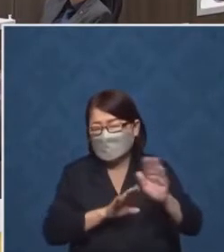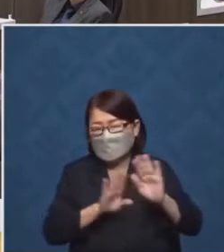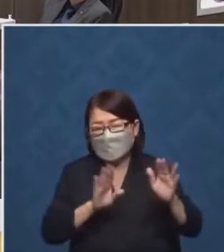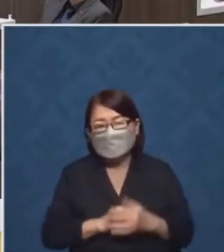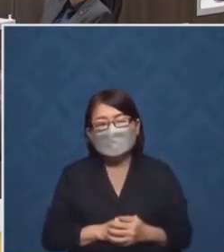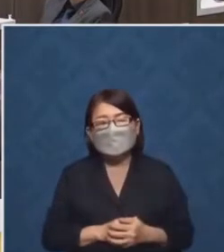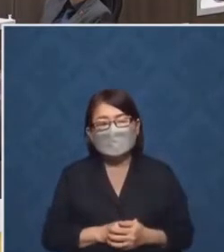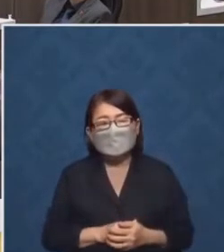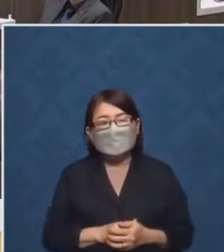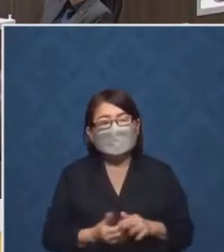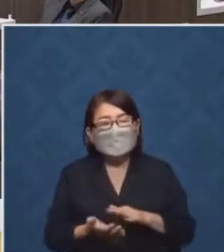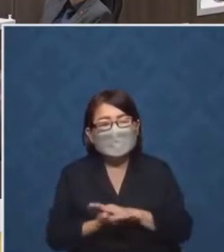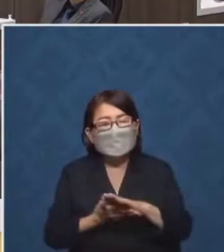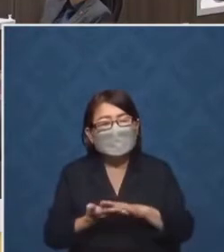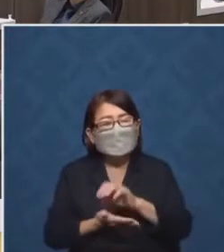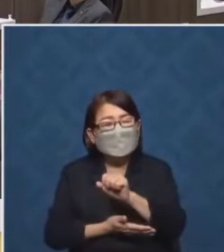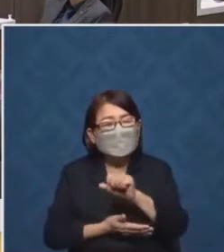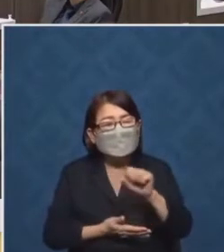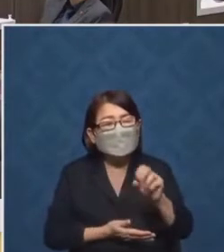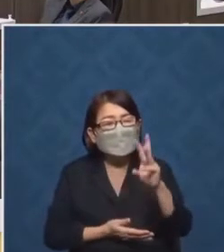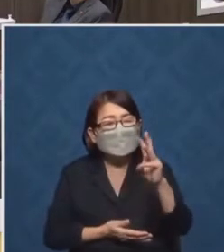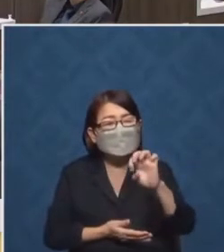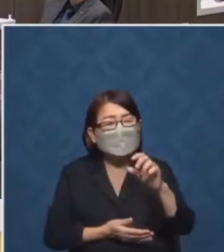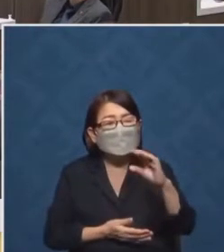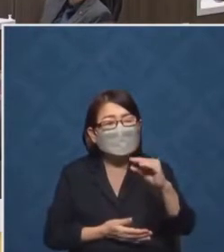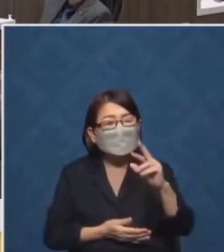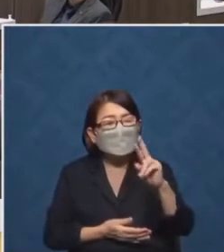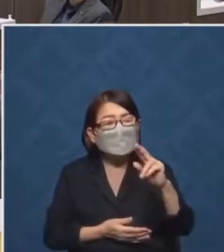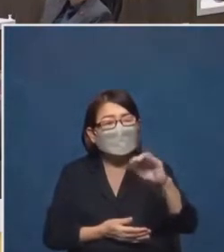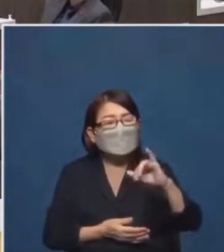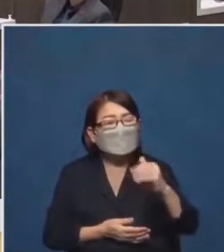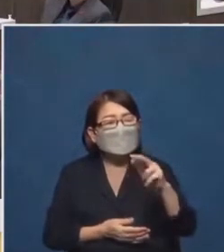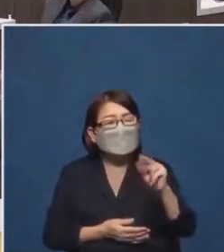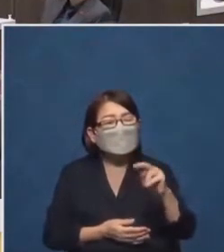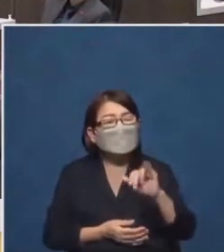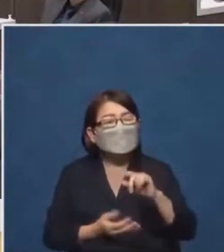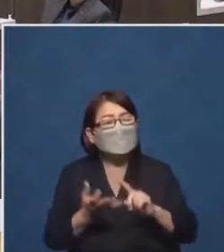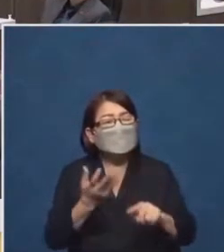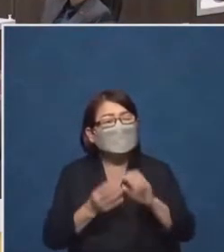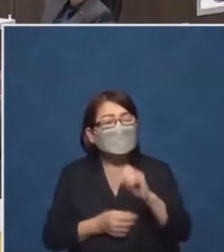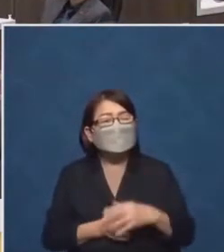อธภาพตงนี้ต้องขอโษสสอวโรธครับสอสอวิโธบอกวแงมาตัวเดียว